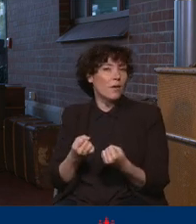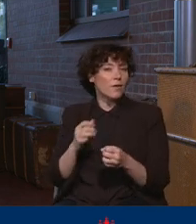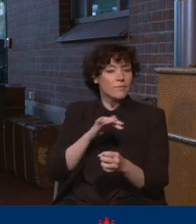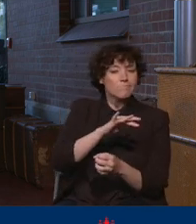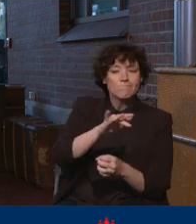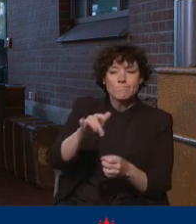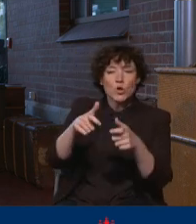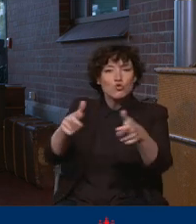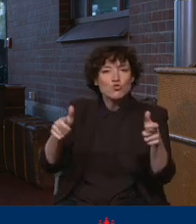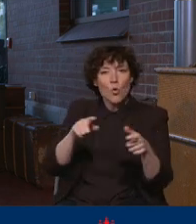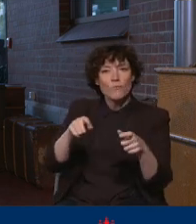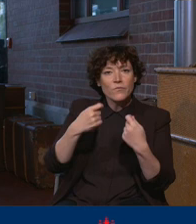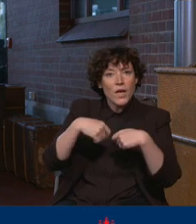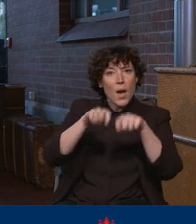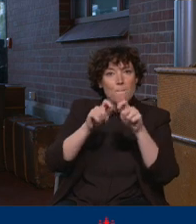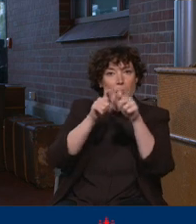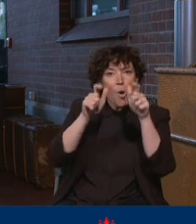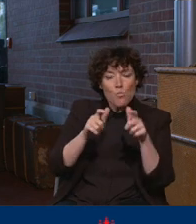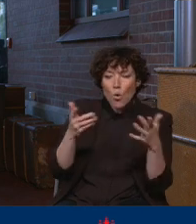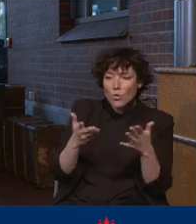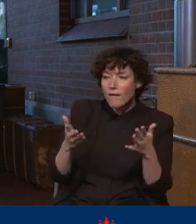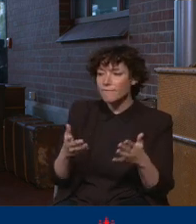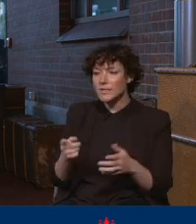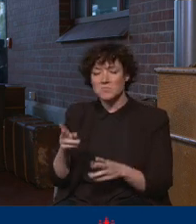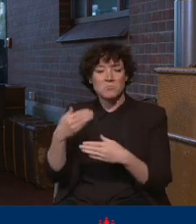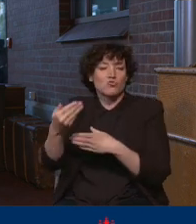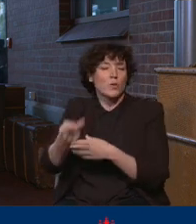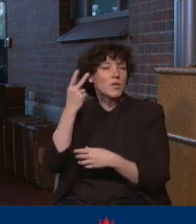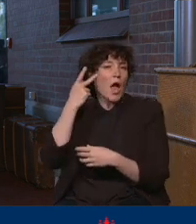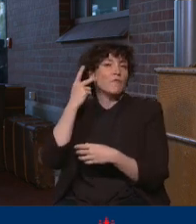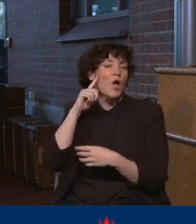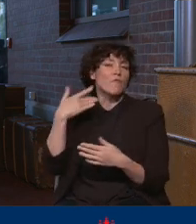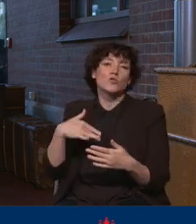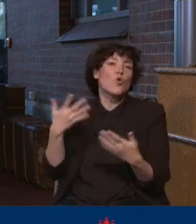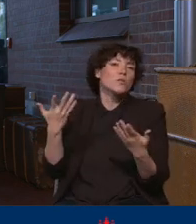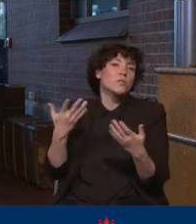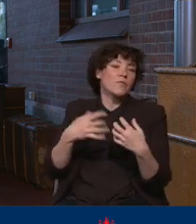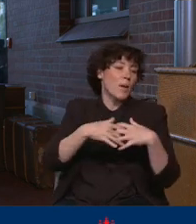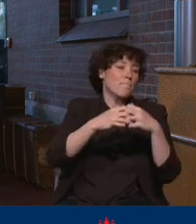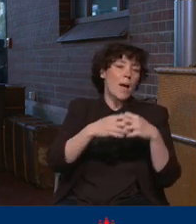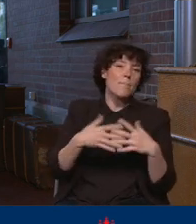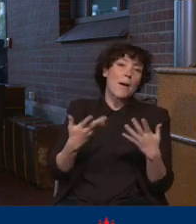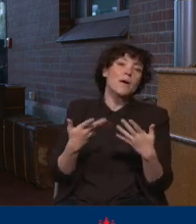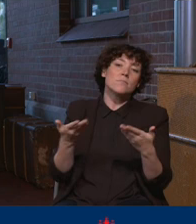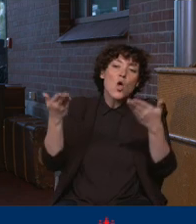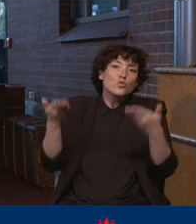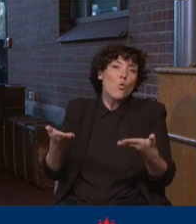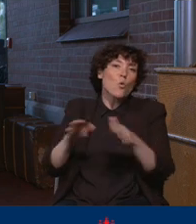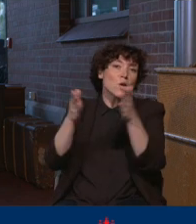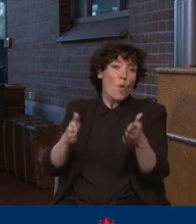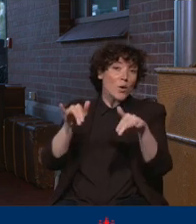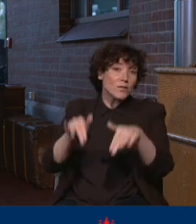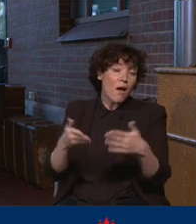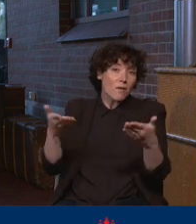blog oder zwei zeilen oder was uns da noch einfallen wird herzustellen aber das steht nun mal da das ist sozusagen